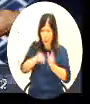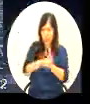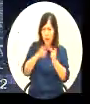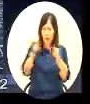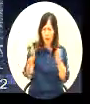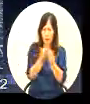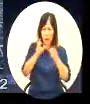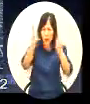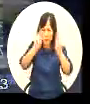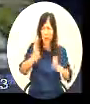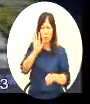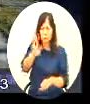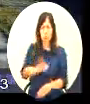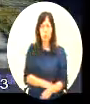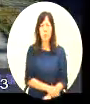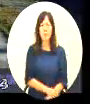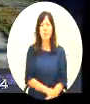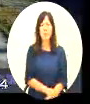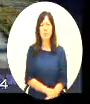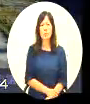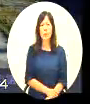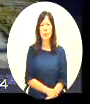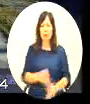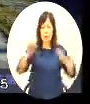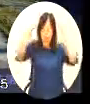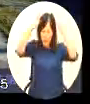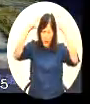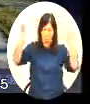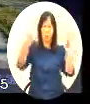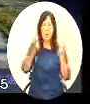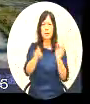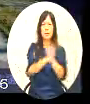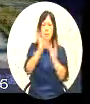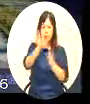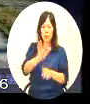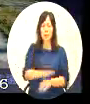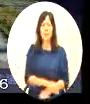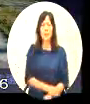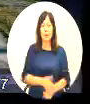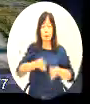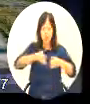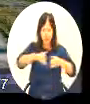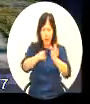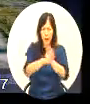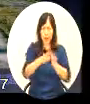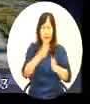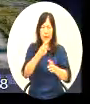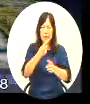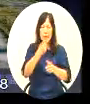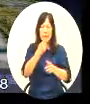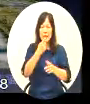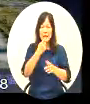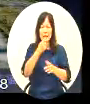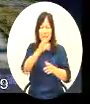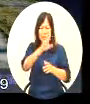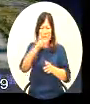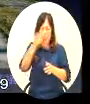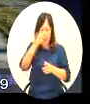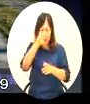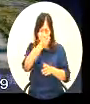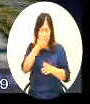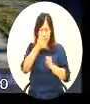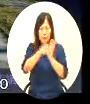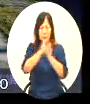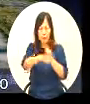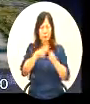电。那甚至呢，在荷兰也有这样子的太阳能的道路，就比较深色的那边就是太阳能的道路。那这些都可以